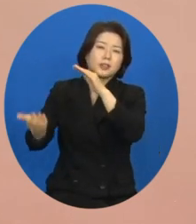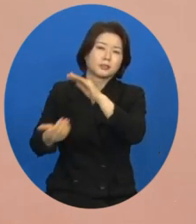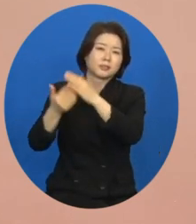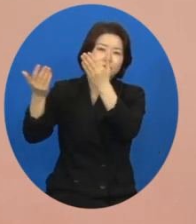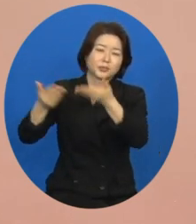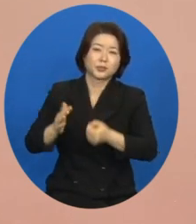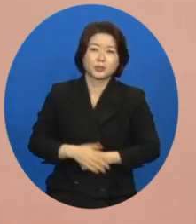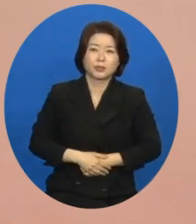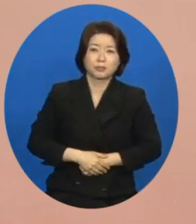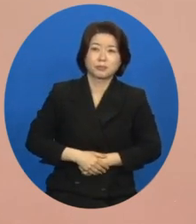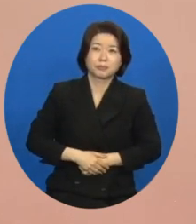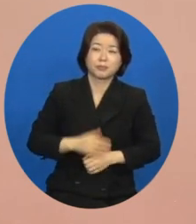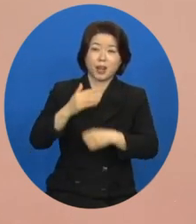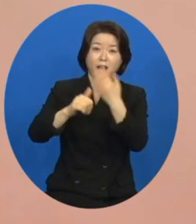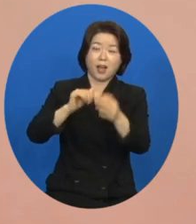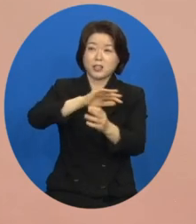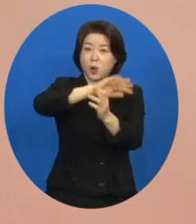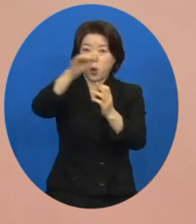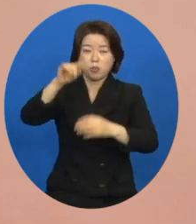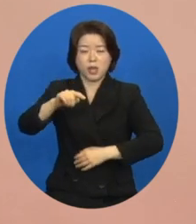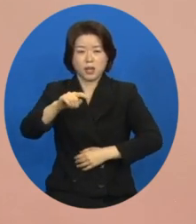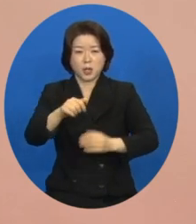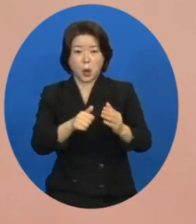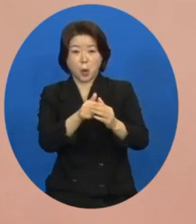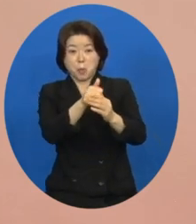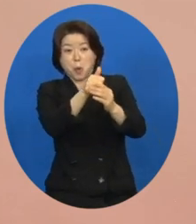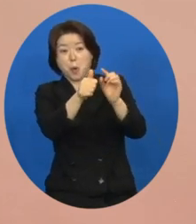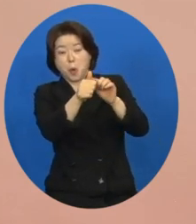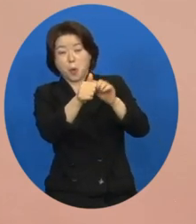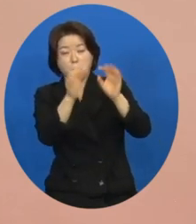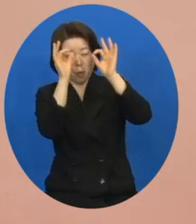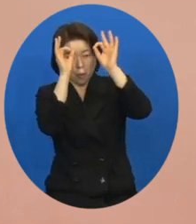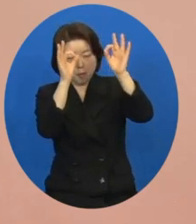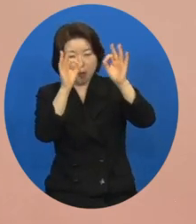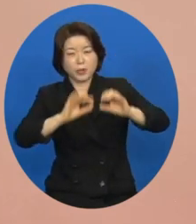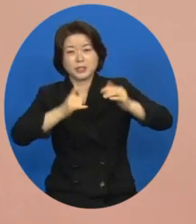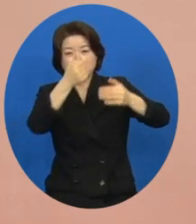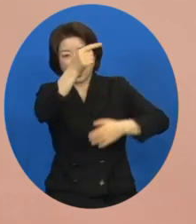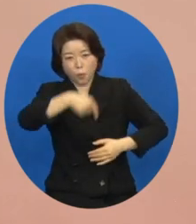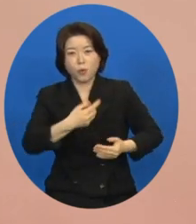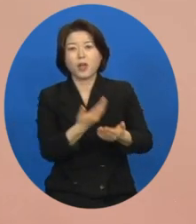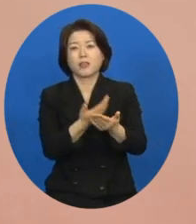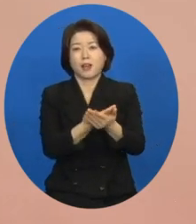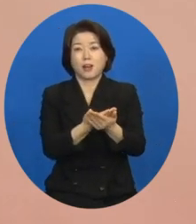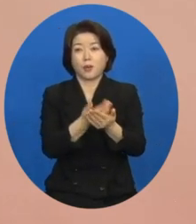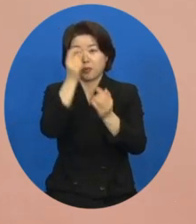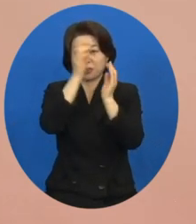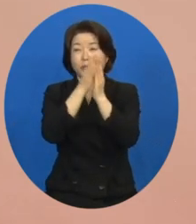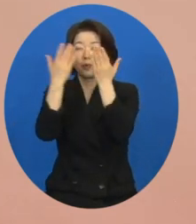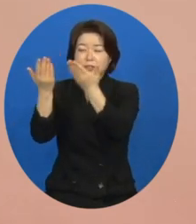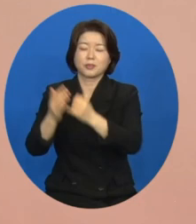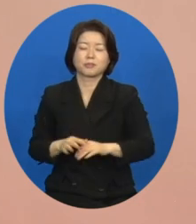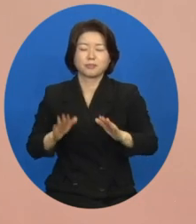하나님 언덕에 있을 때 머리통만 보이는 세상이 오게 해달라고 기대했어요. 이제